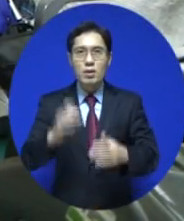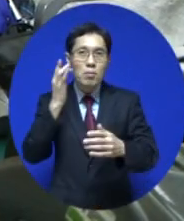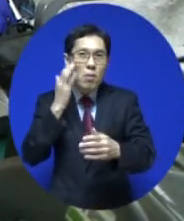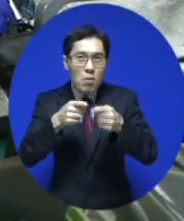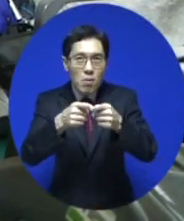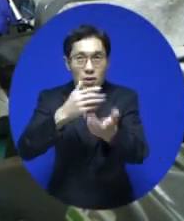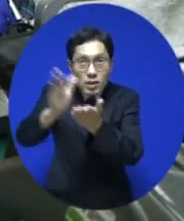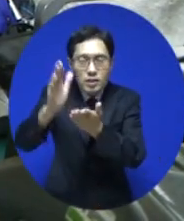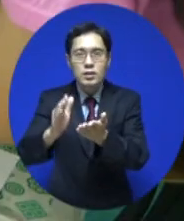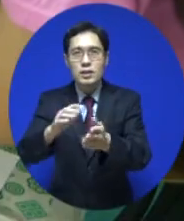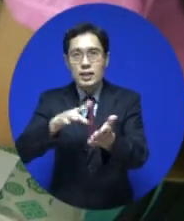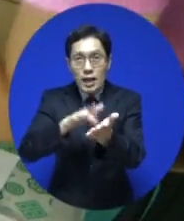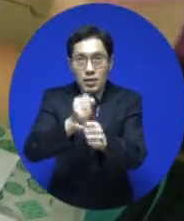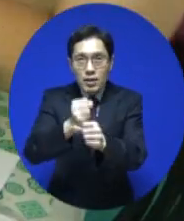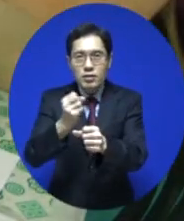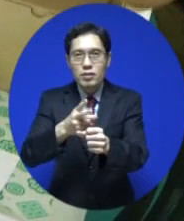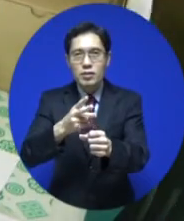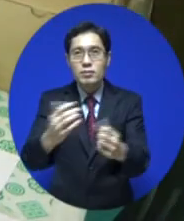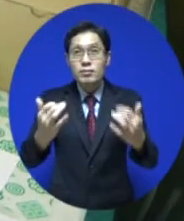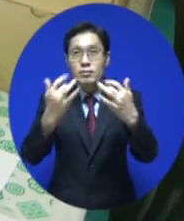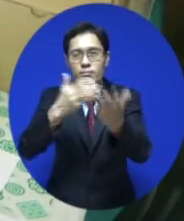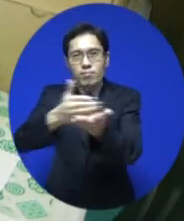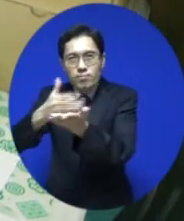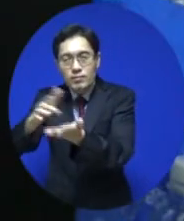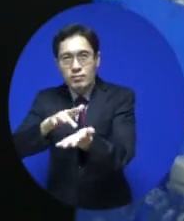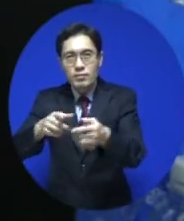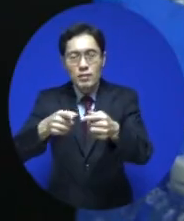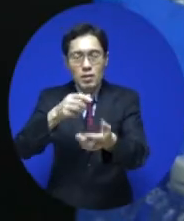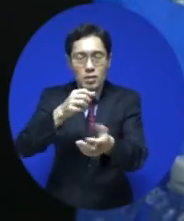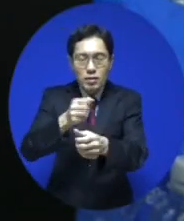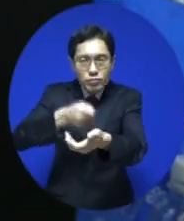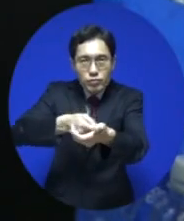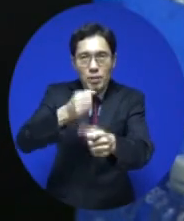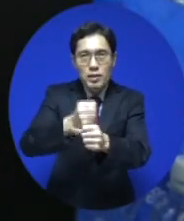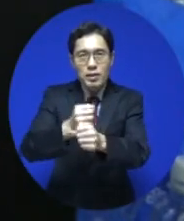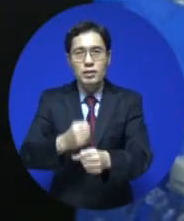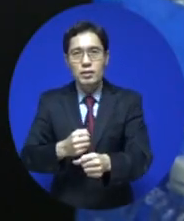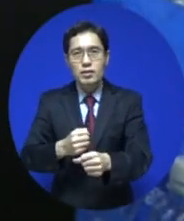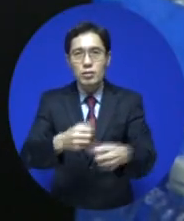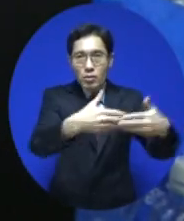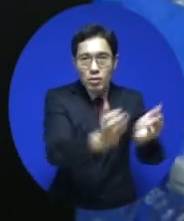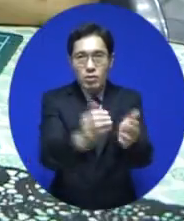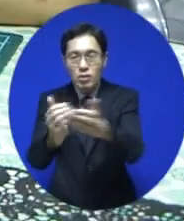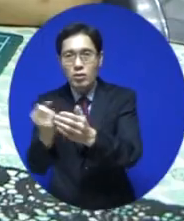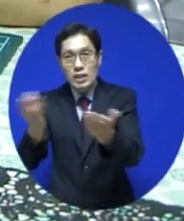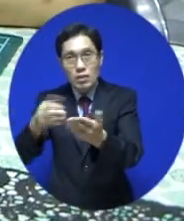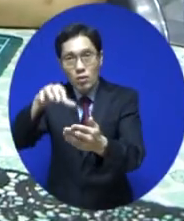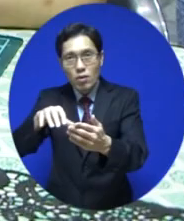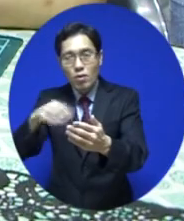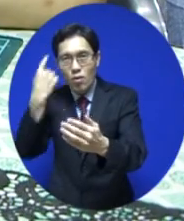퇴치제 만들기, 방향제 만들기 등 학교별로 취업과 직무 체험 부스가 운영됐으며 업체 모의 면접도